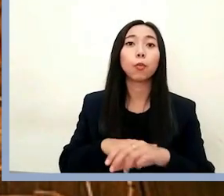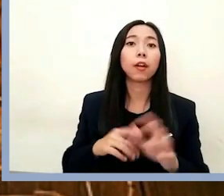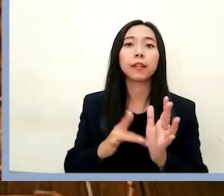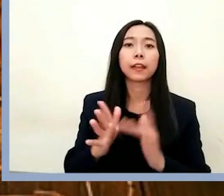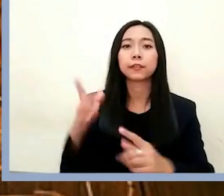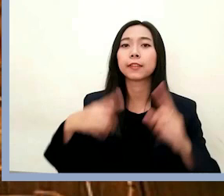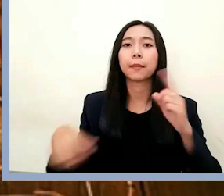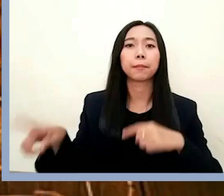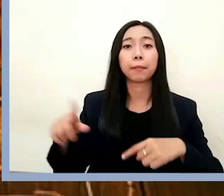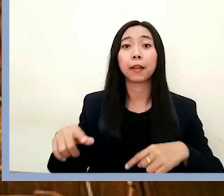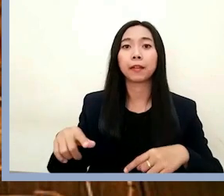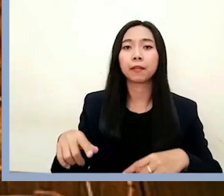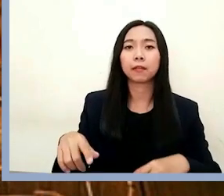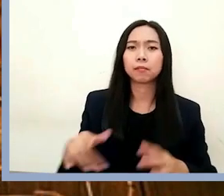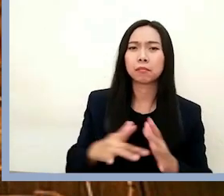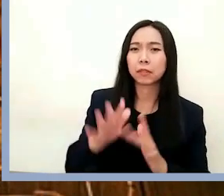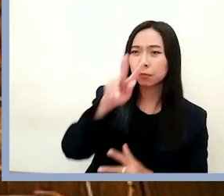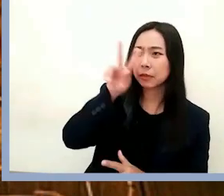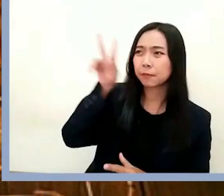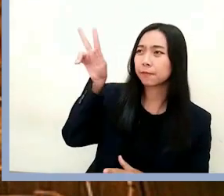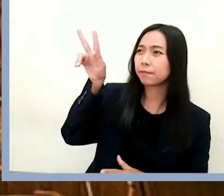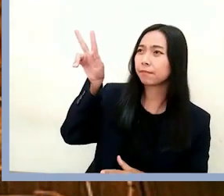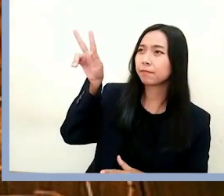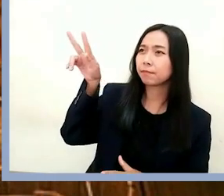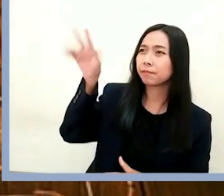tempat itu ia melihat ke atas dan berkata